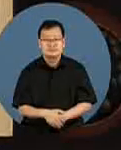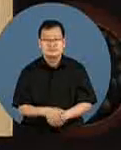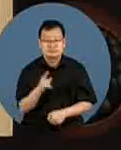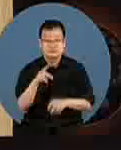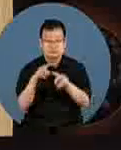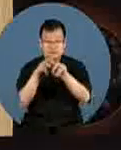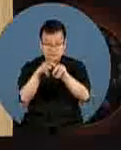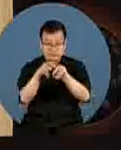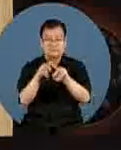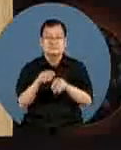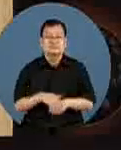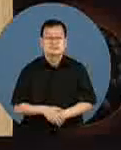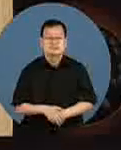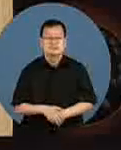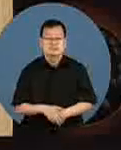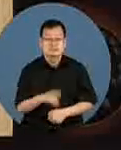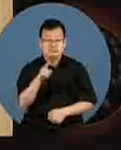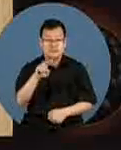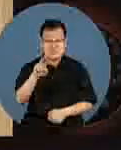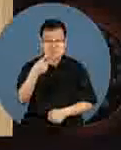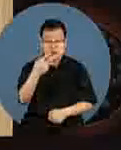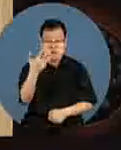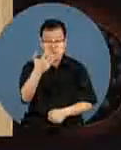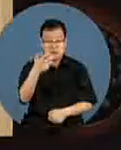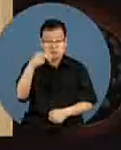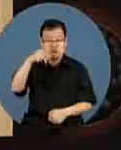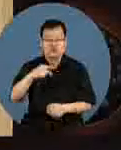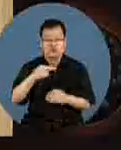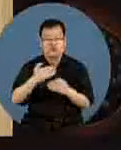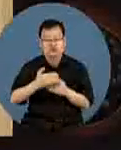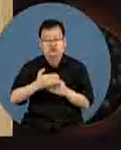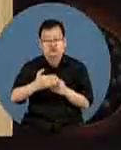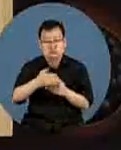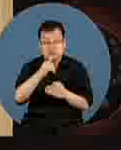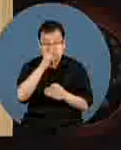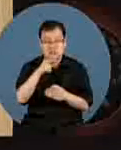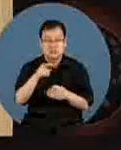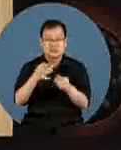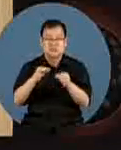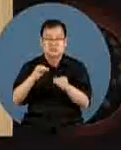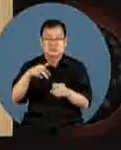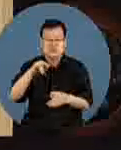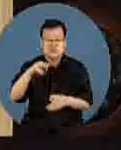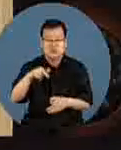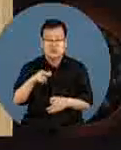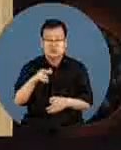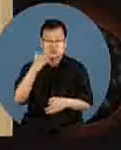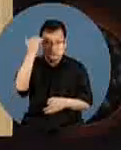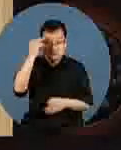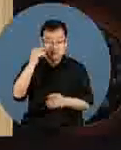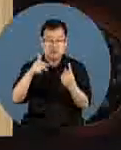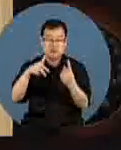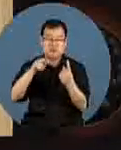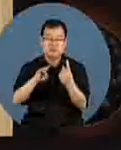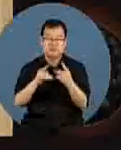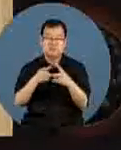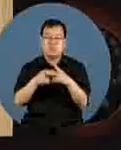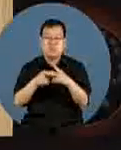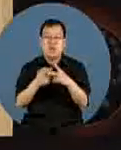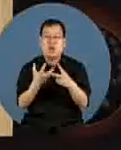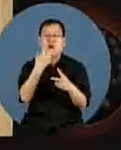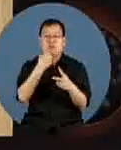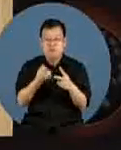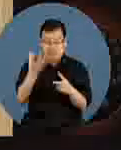끊었죠? 네. 자, 280수까지는 갔습니다. 김지석 6단이 결국에는 한 집 반, 상당히 미세한 승리를